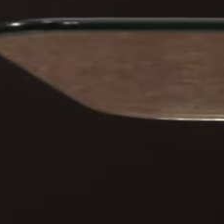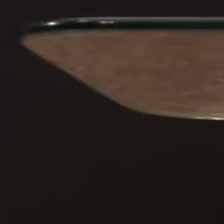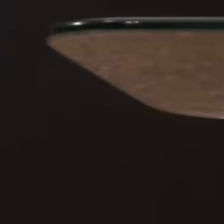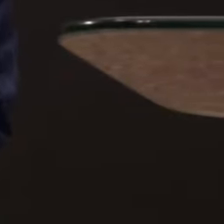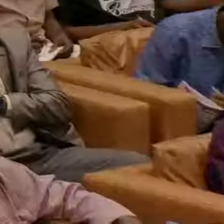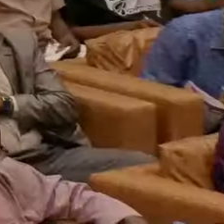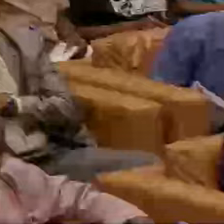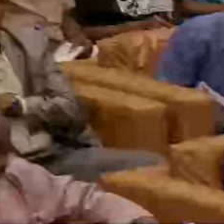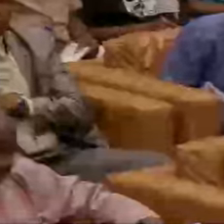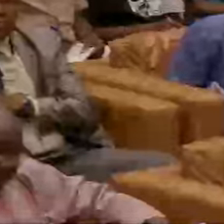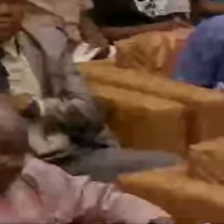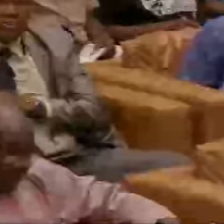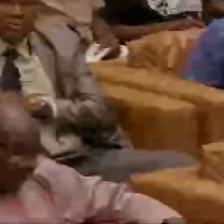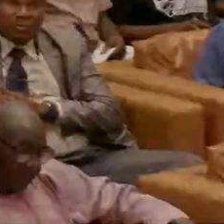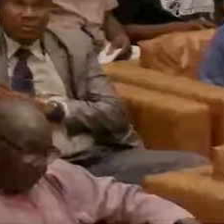Éphésiens 2,